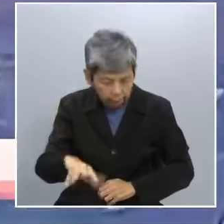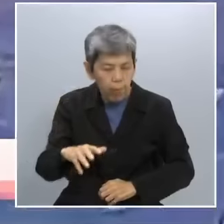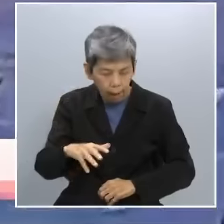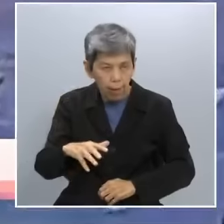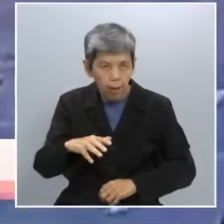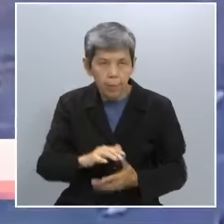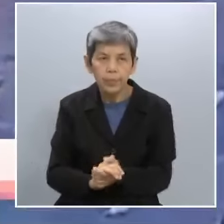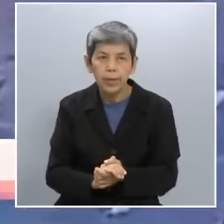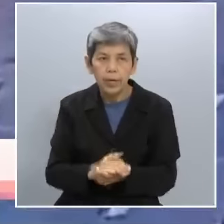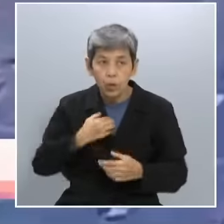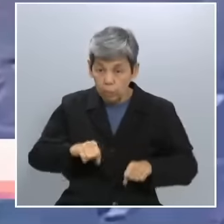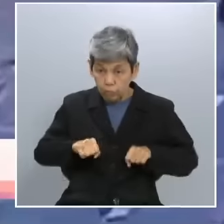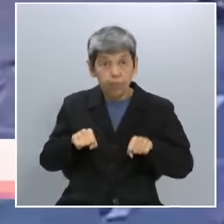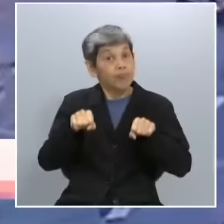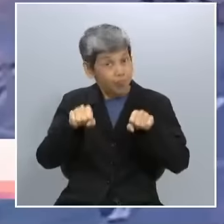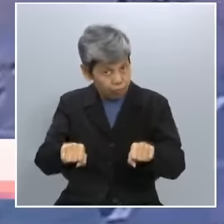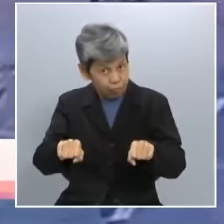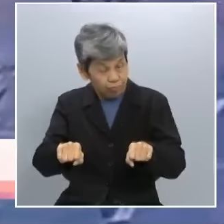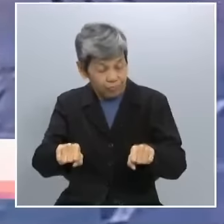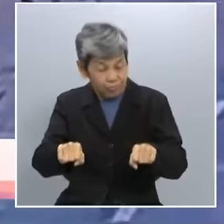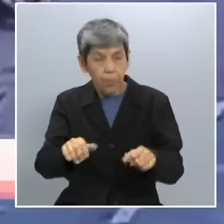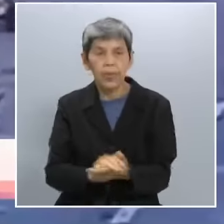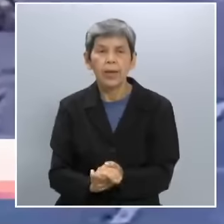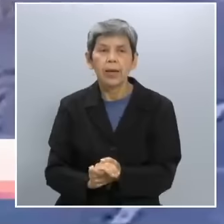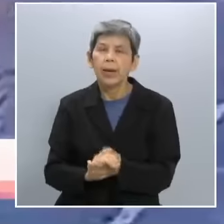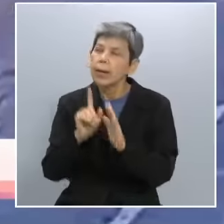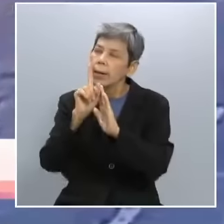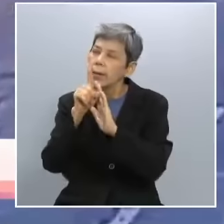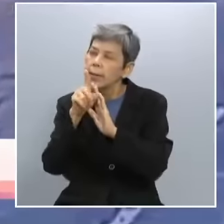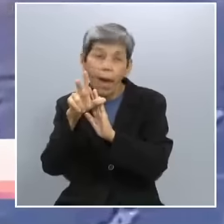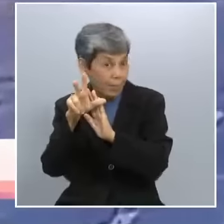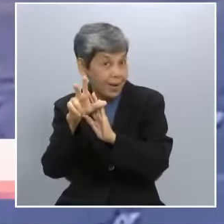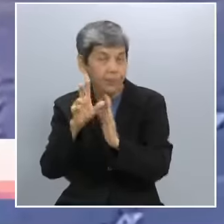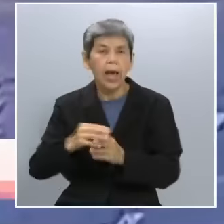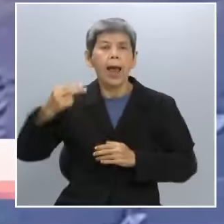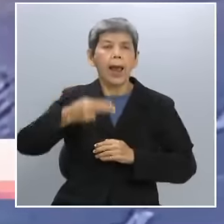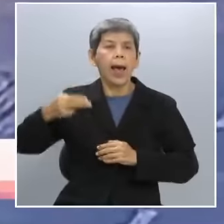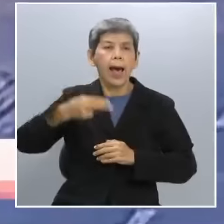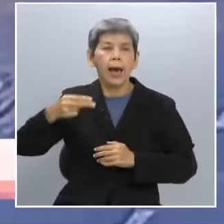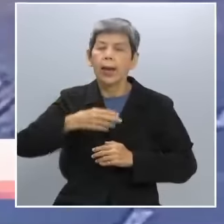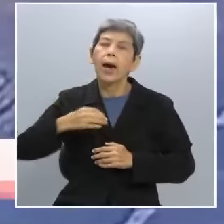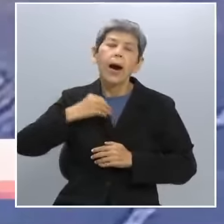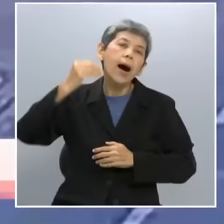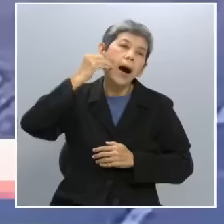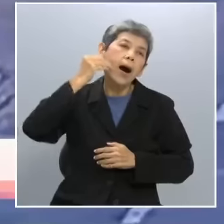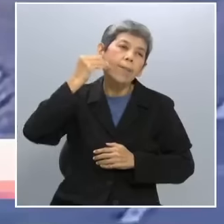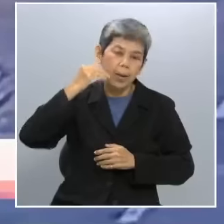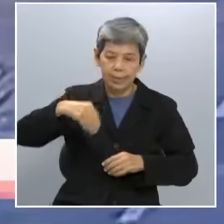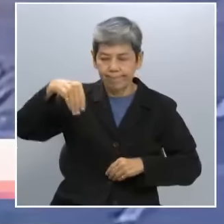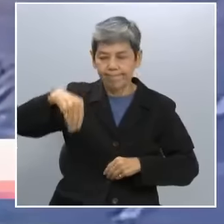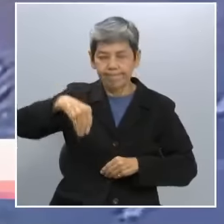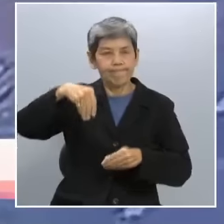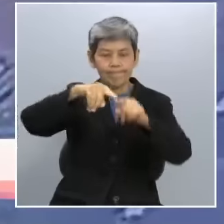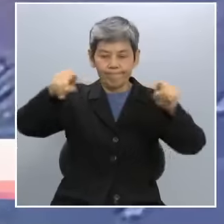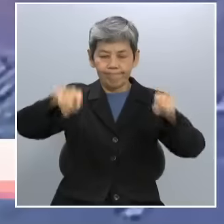นี่ไรเดอร์มานะคะอืหลังจากนั้นผ่านไป 3นาทีค่ะทางหลานก็ออกจากบ้านมาพร้อมกับถุงใส่